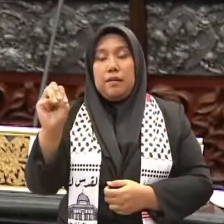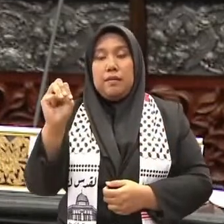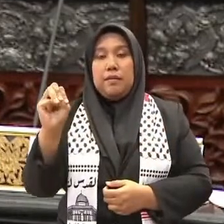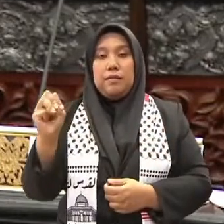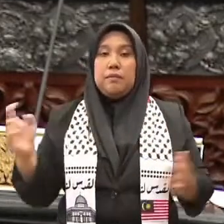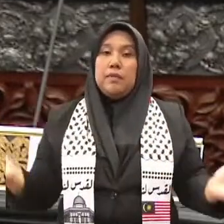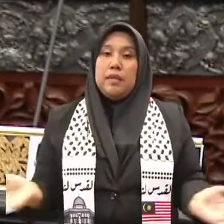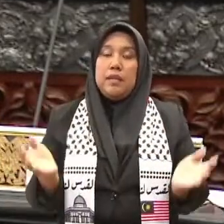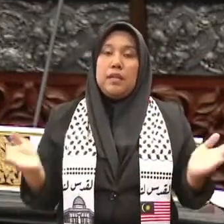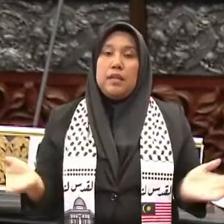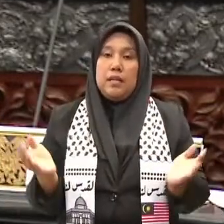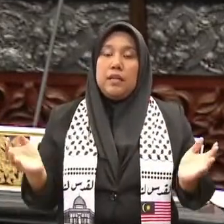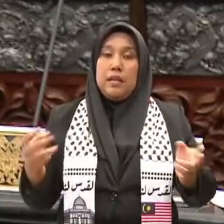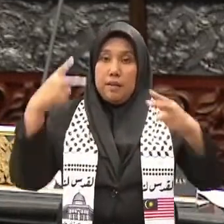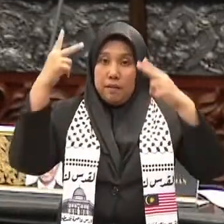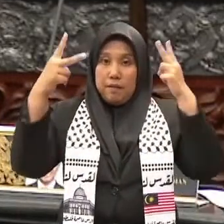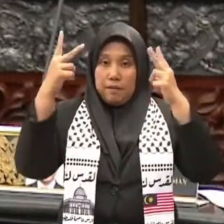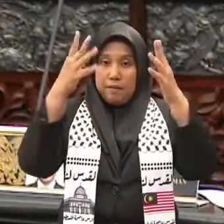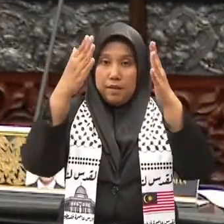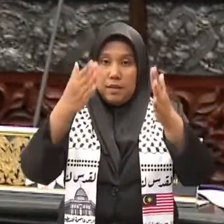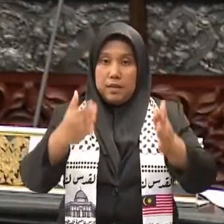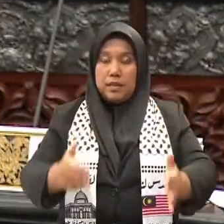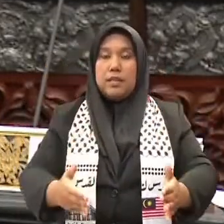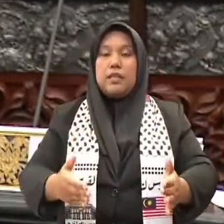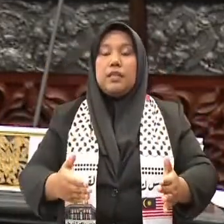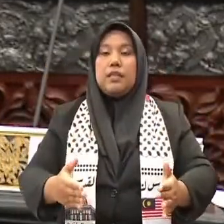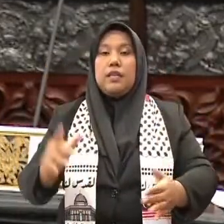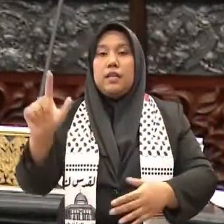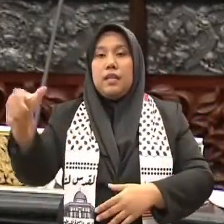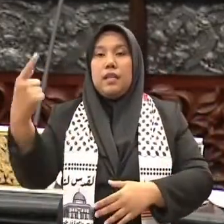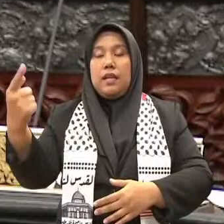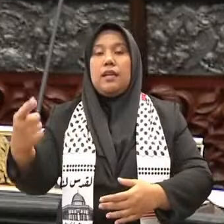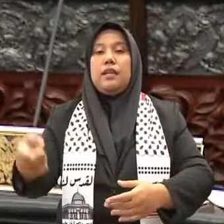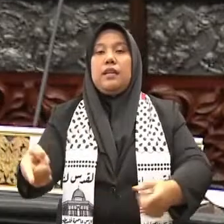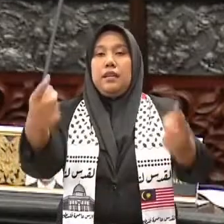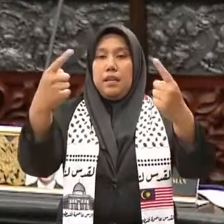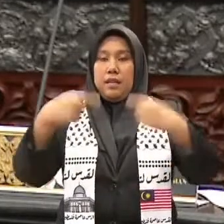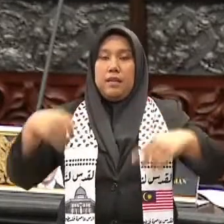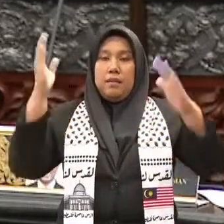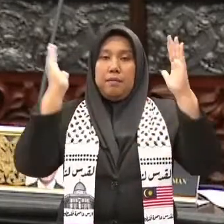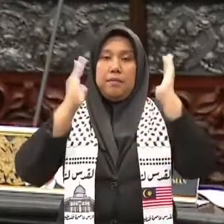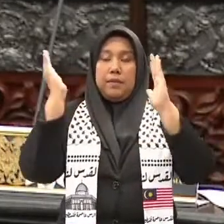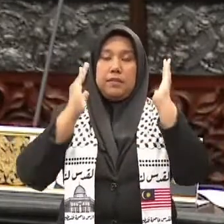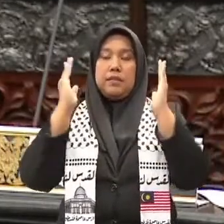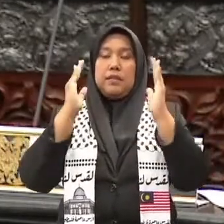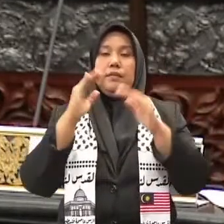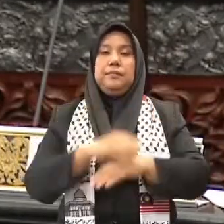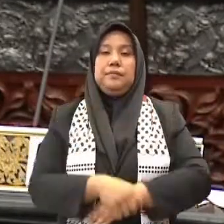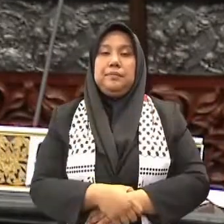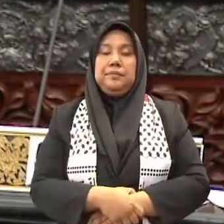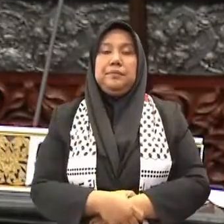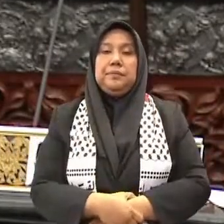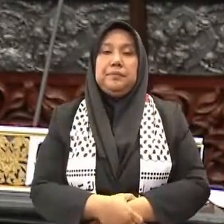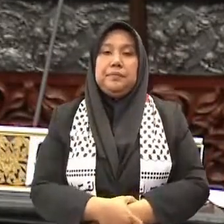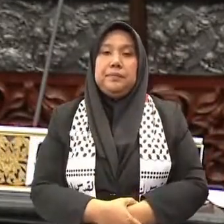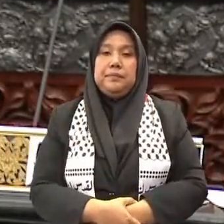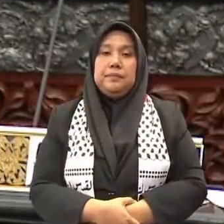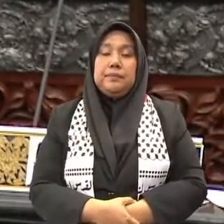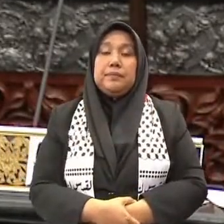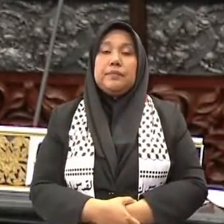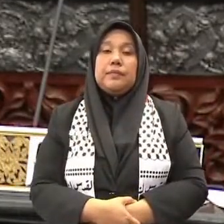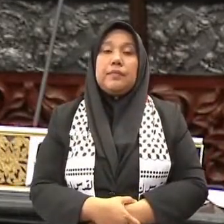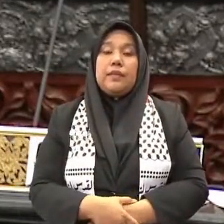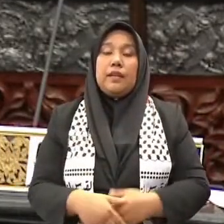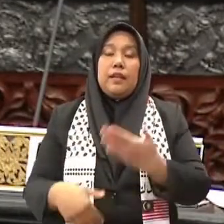RAM pelanc asinguk ya supaya kita dapat dolar earning dan juga Ringgit dibeli oleh pelas-pelancuk asing ini jadi itu